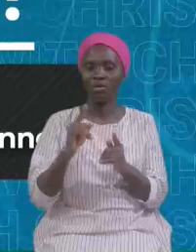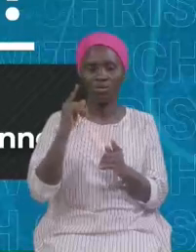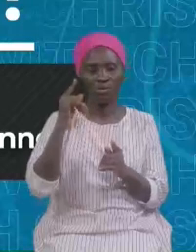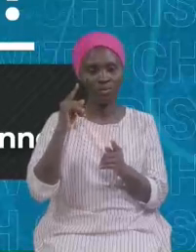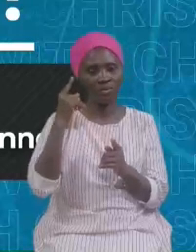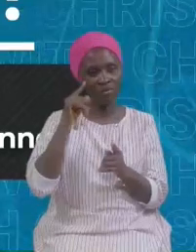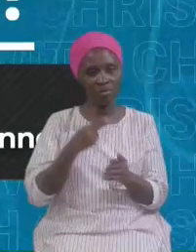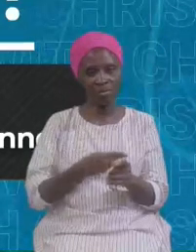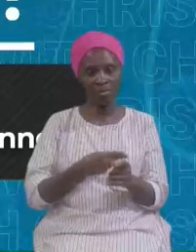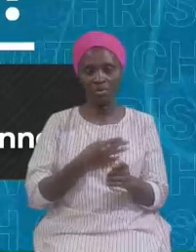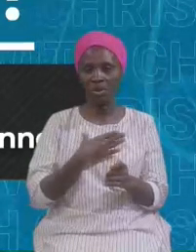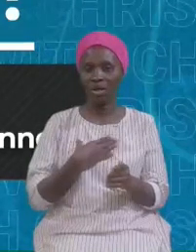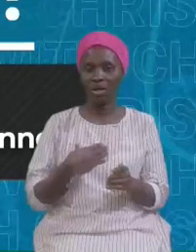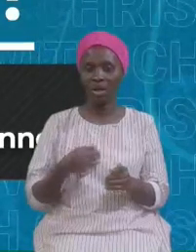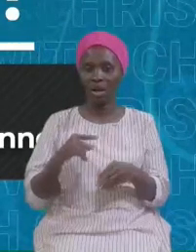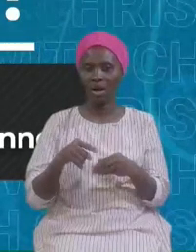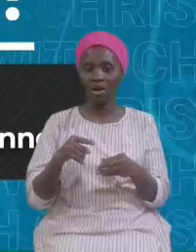vos maladies disparaissent ce soir.